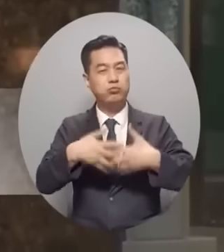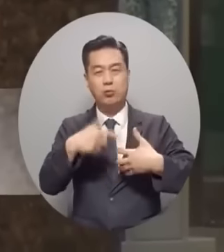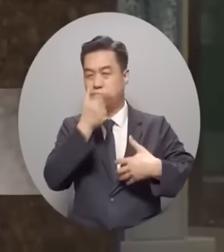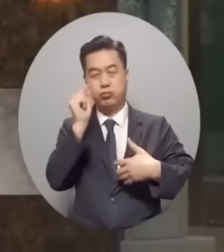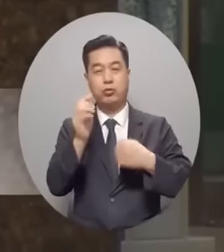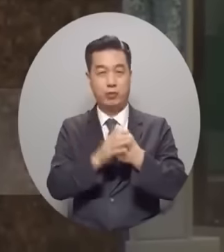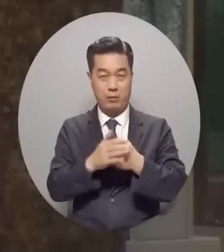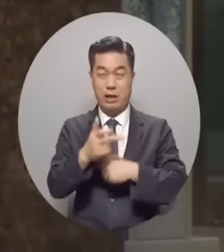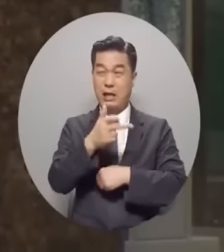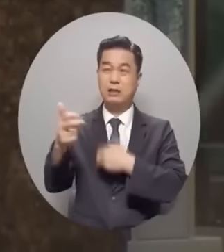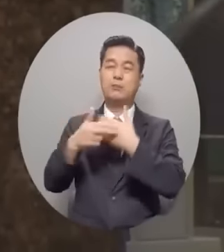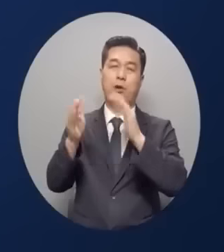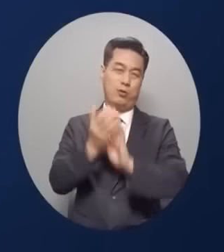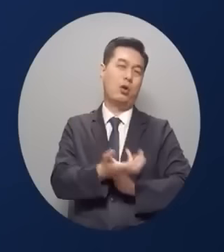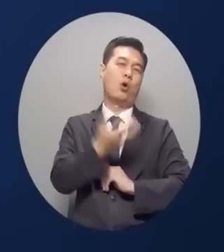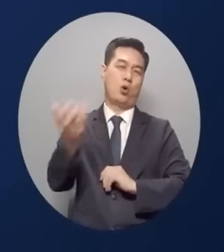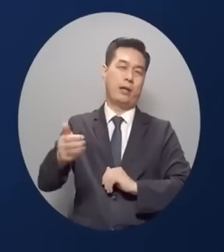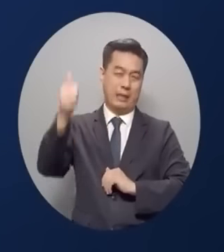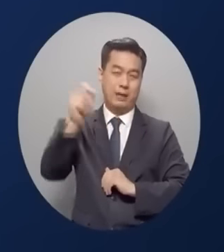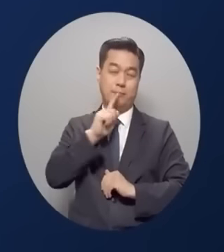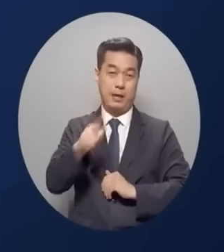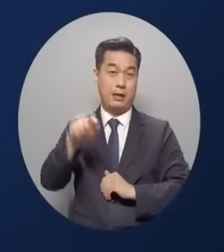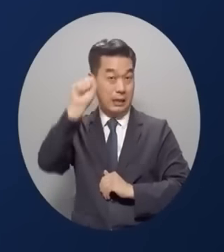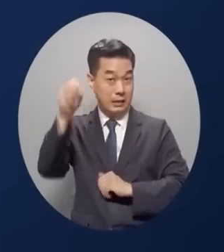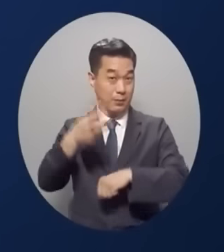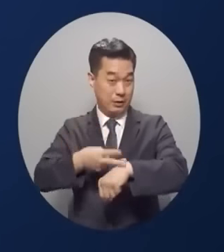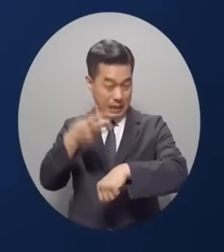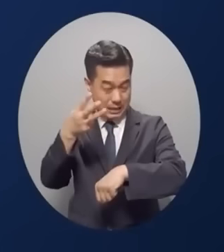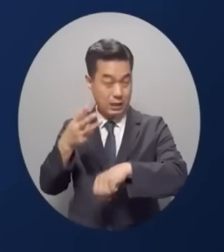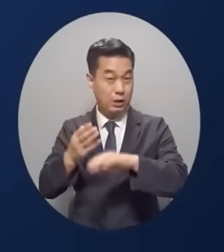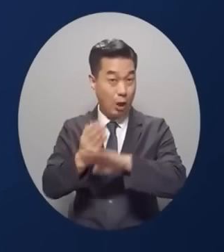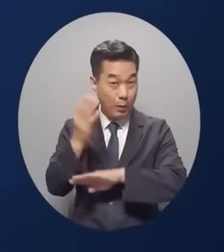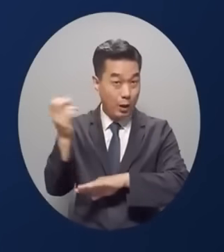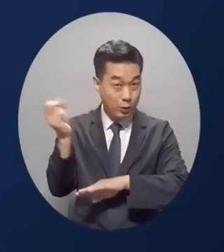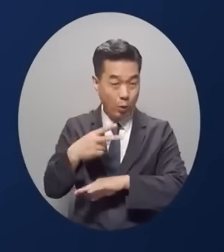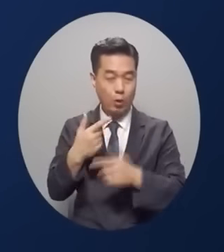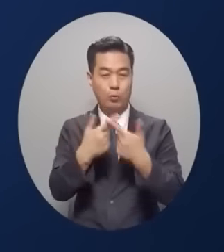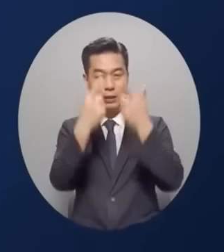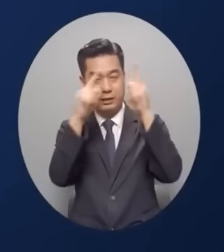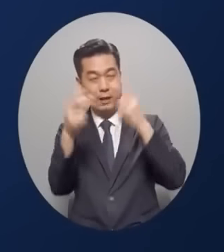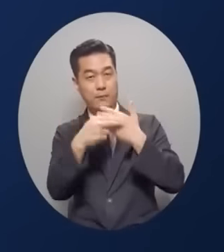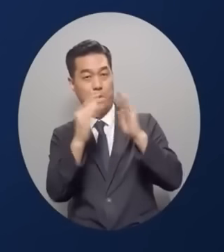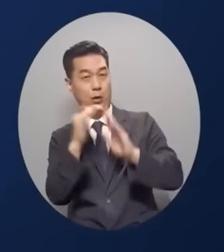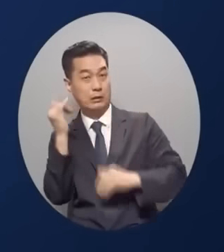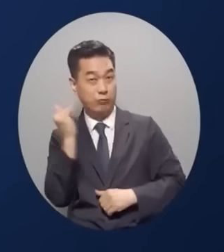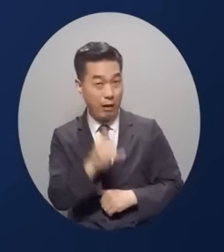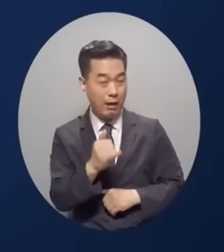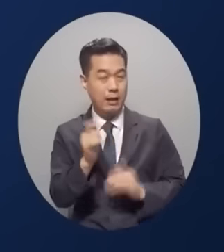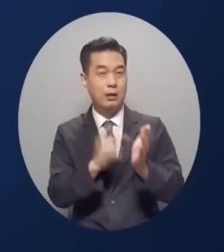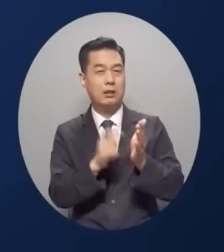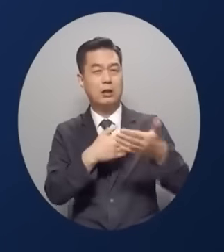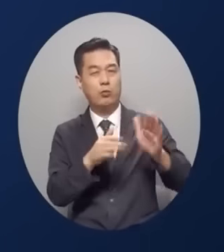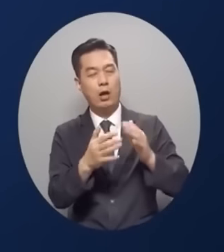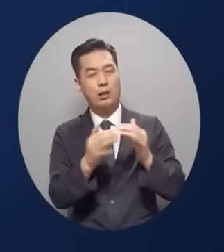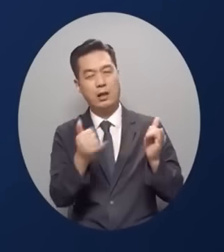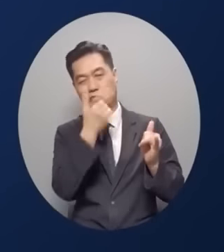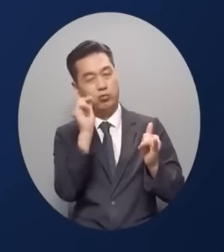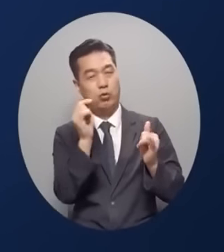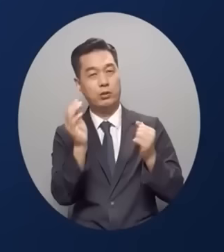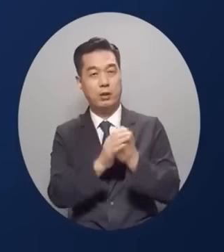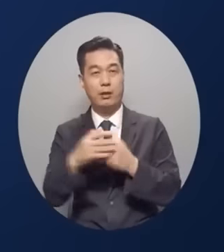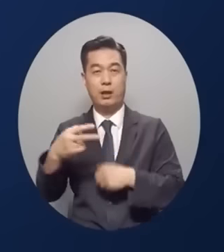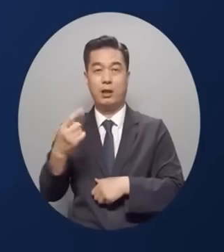이송을 요청했습니다. 새벽 3시가 넘은 시각, 다시 부산대병원에 연락했더니 응급의학과 인력이 부족하다,